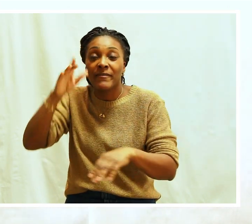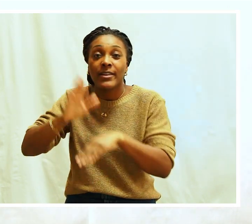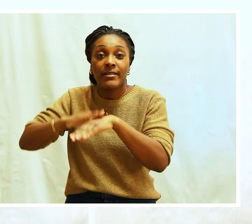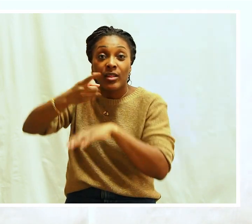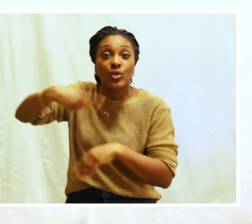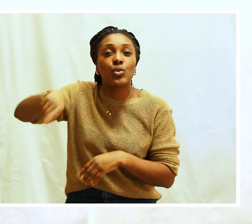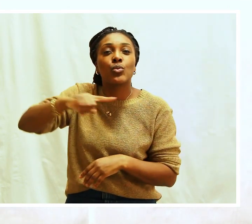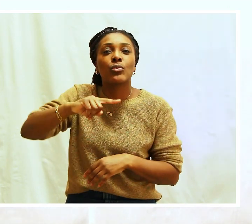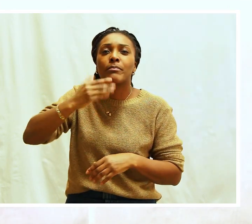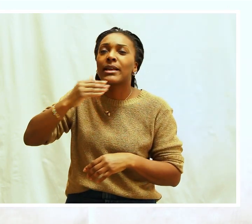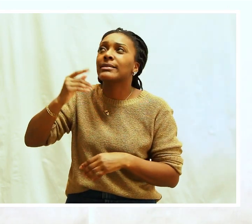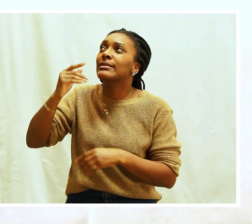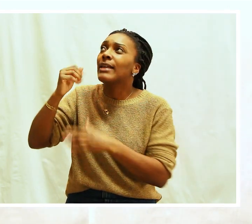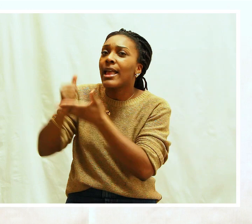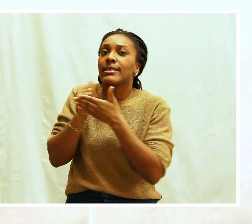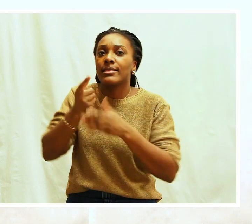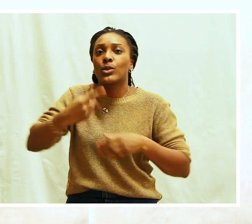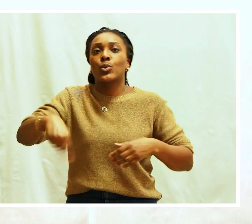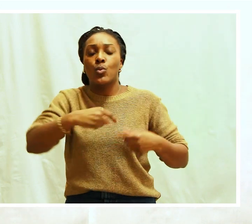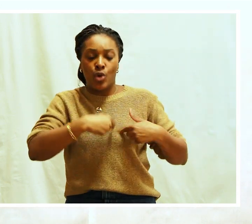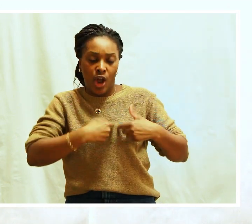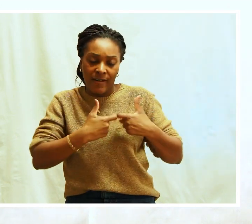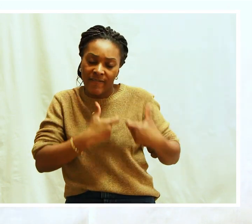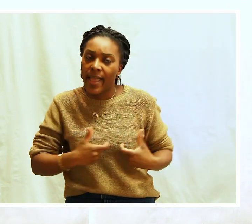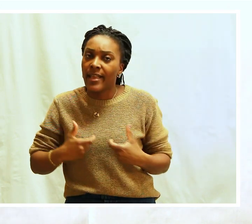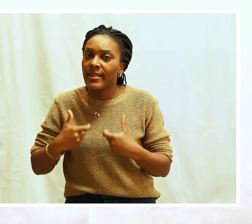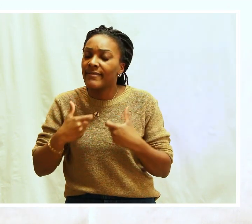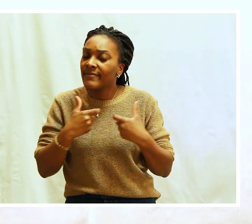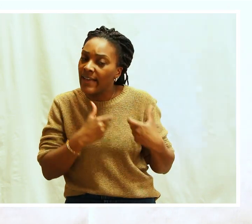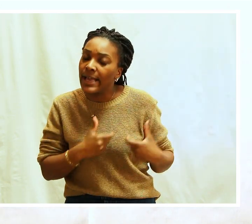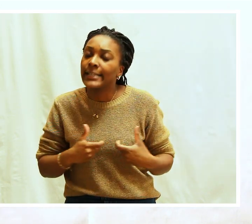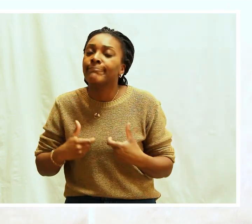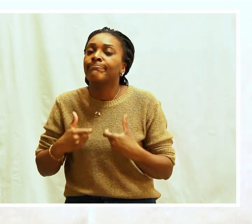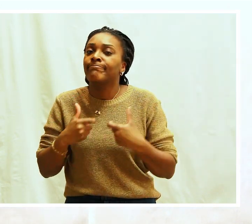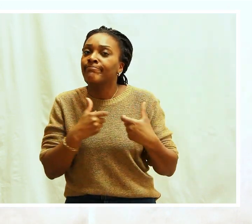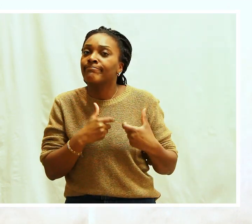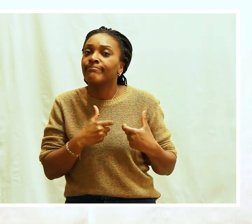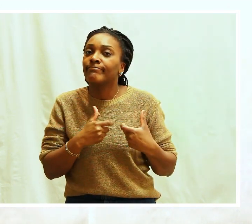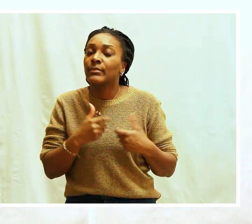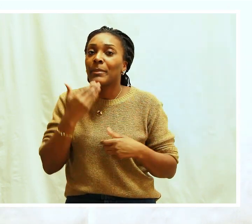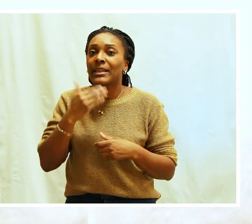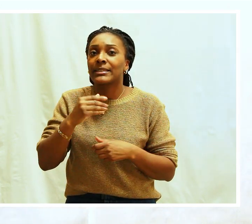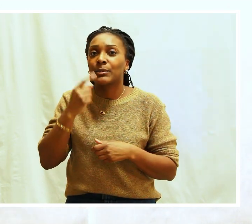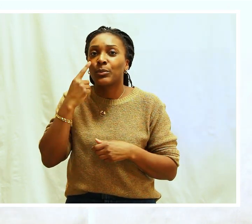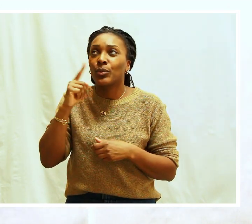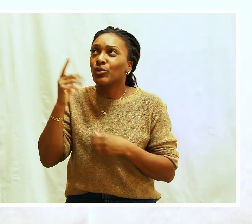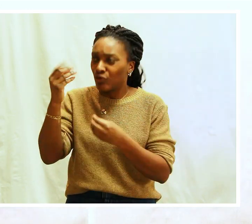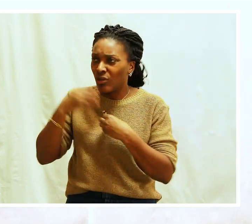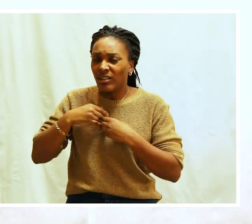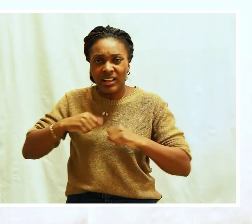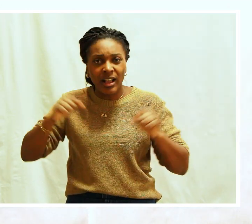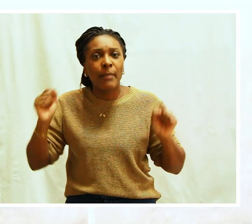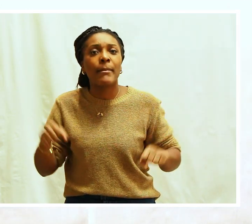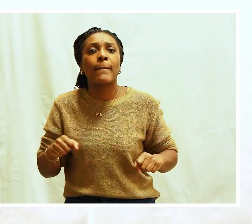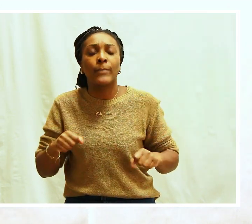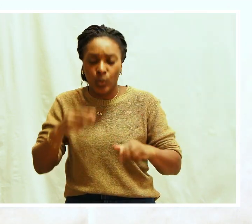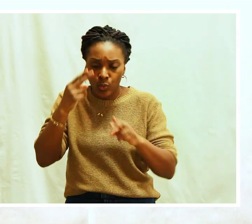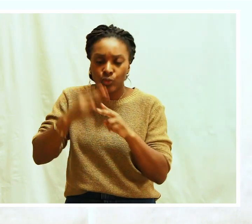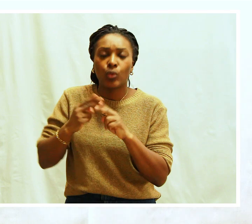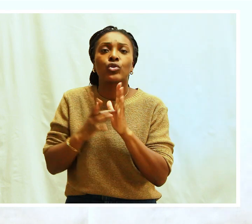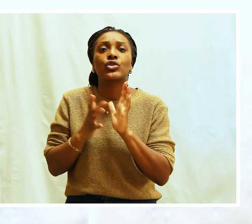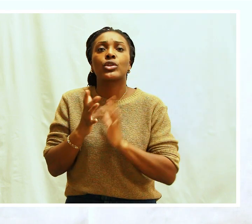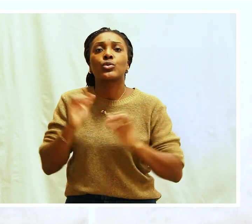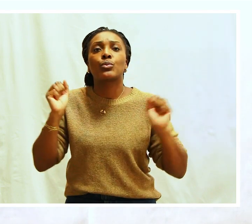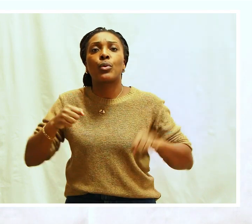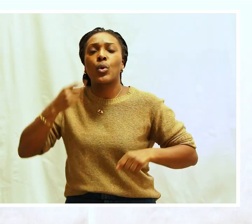Merci Seigneur de veiller sur nos cœurs et sur nos vies. Merci pour les exemples de ta parole. Merci aussi pour la capacité que nous avons en ton nom Jésus pour